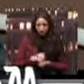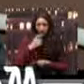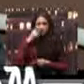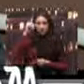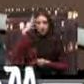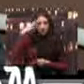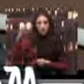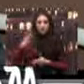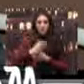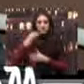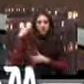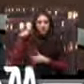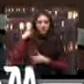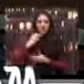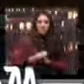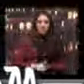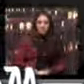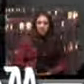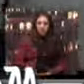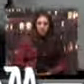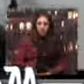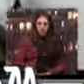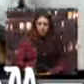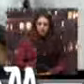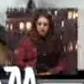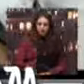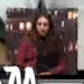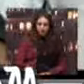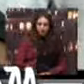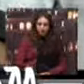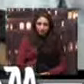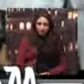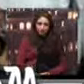وربنا يكرمهم ويجعلهم في ميزان حسناتهم.